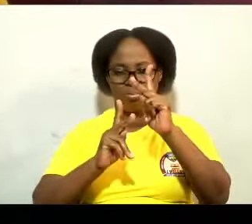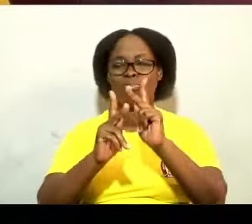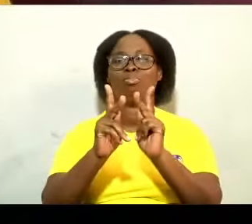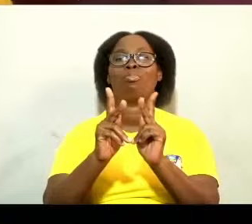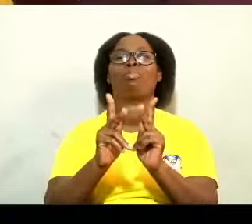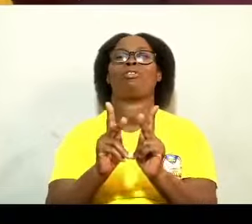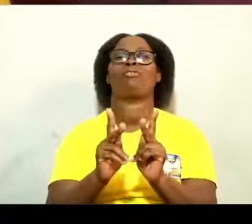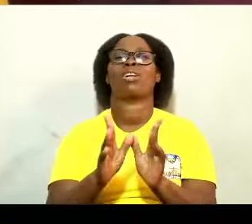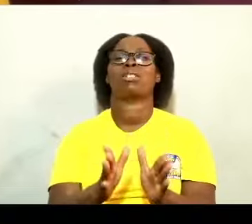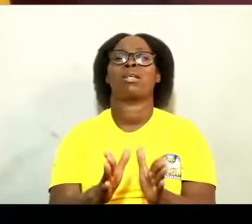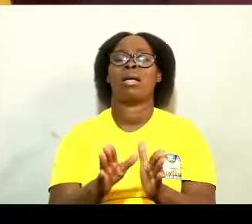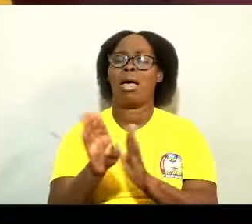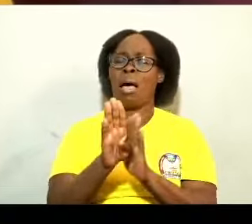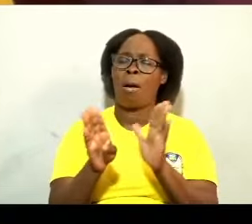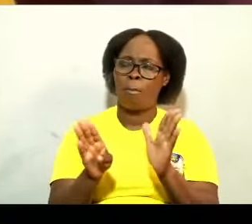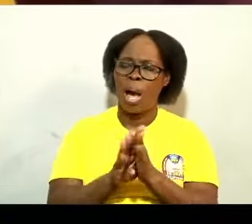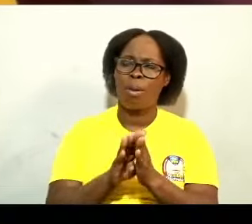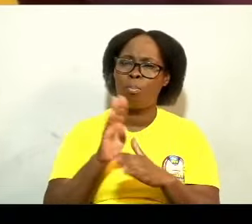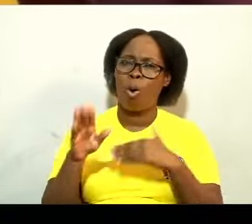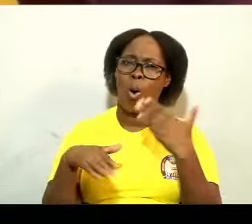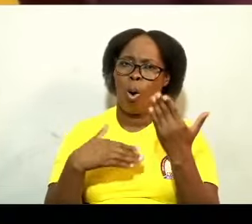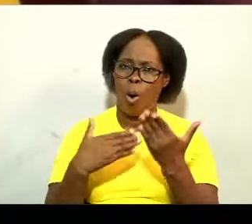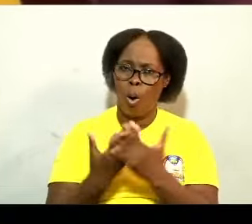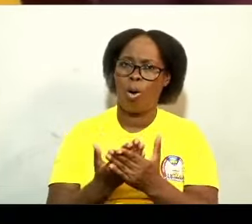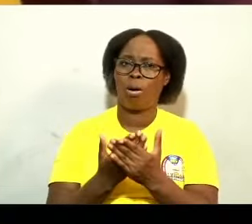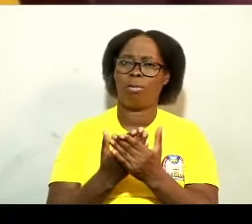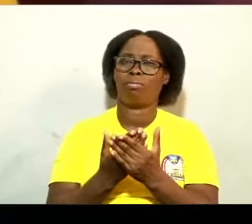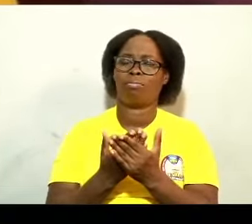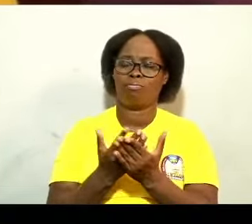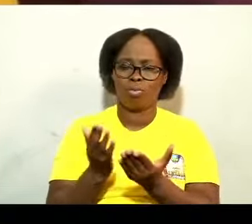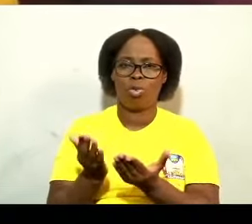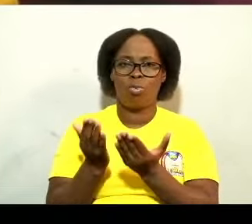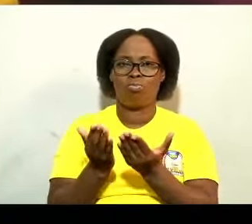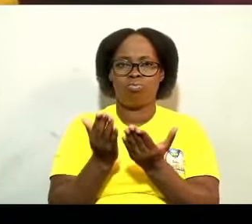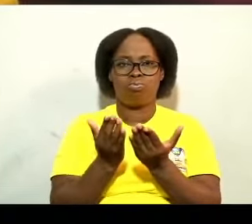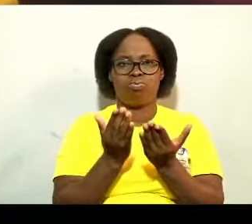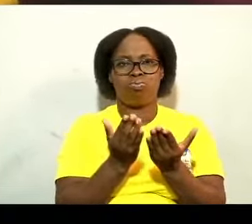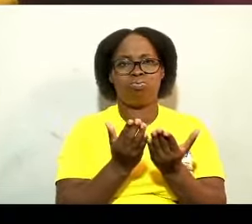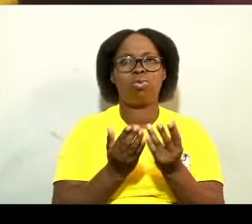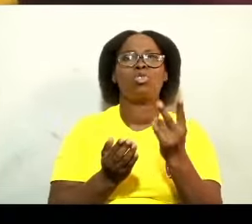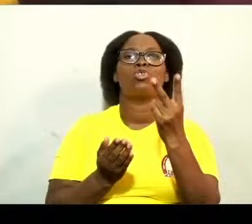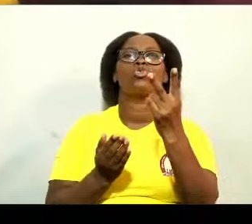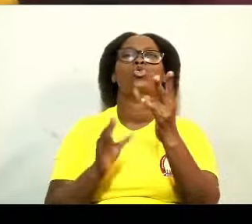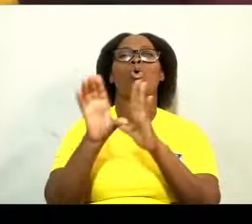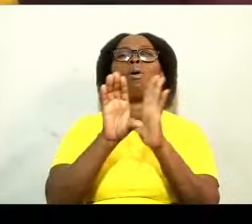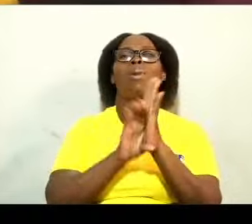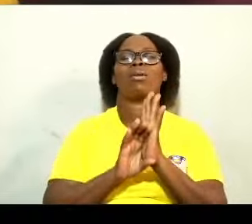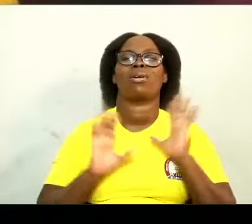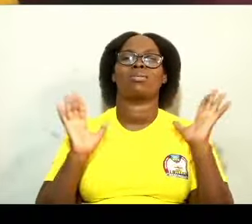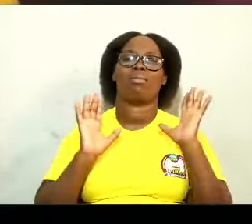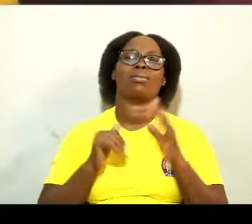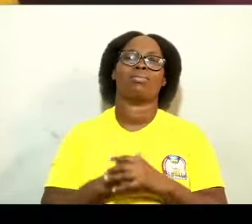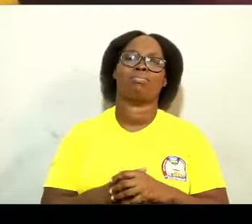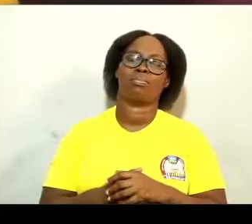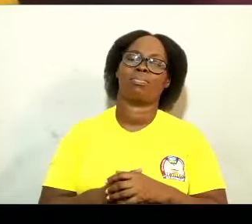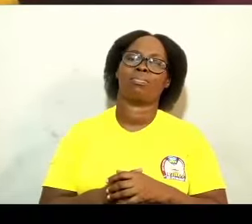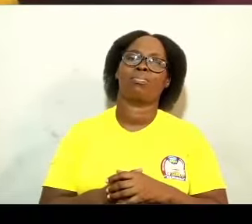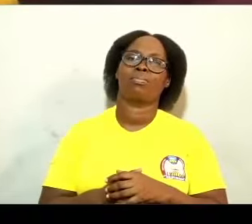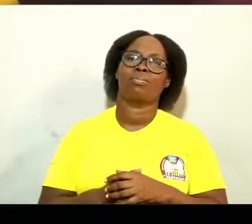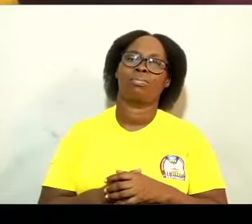Biblia nzima, ramani nzima imebebwa na amri ngapi tu? Mbili.